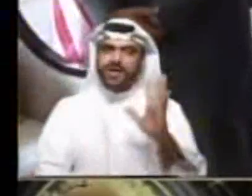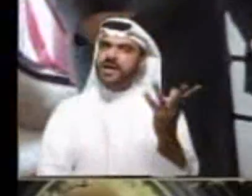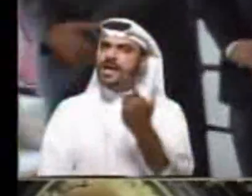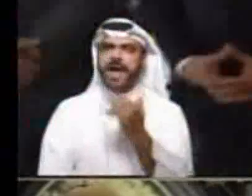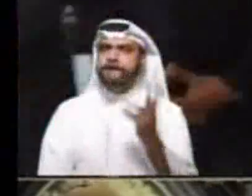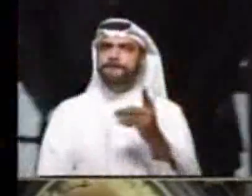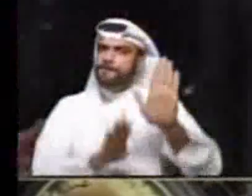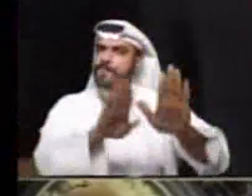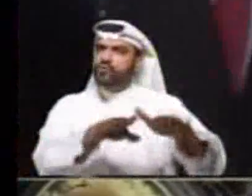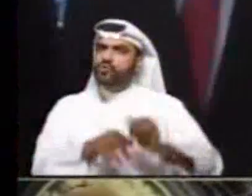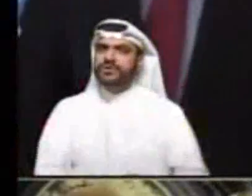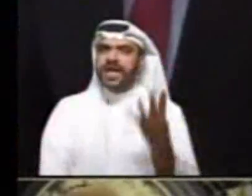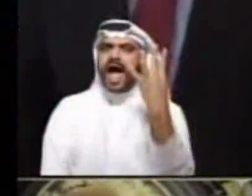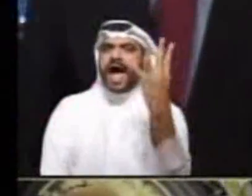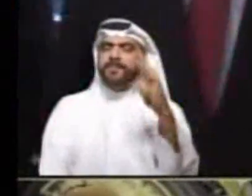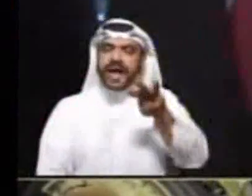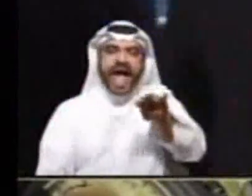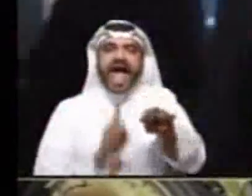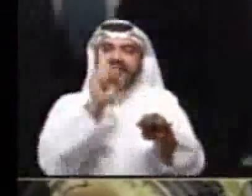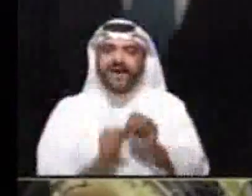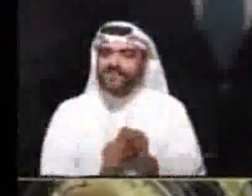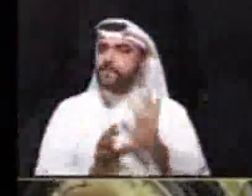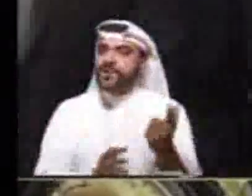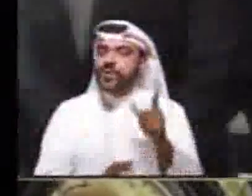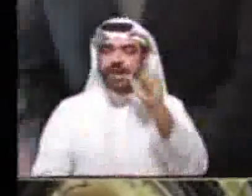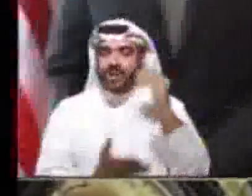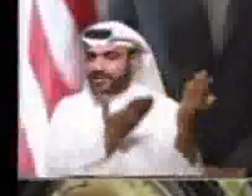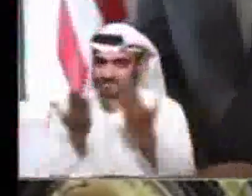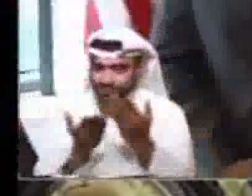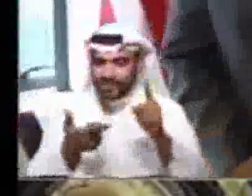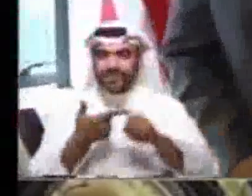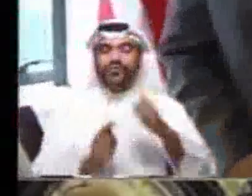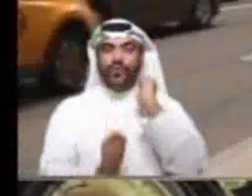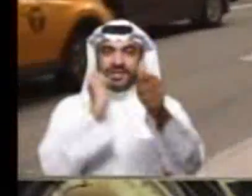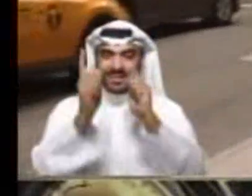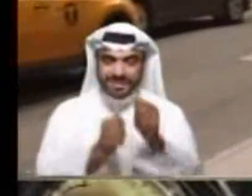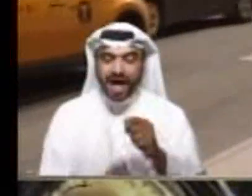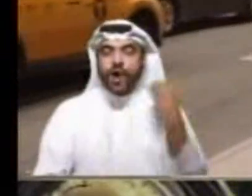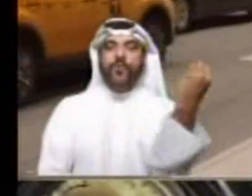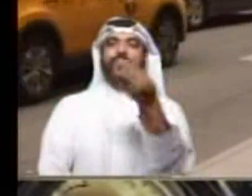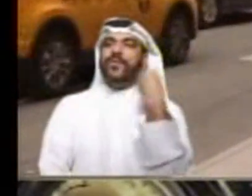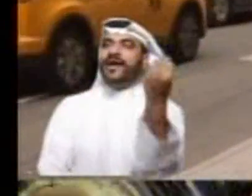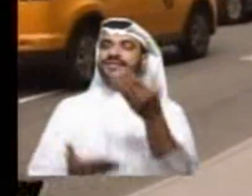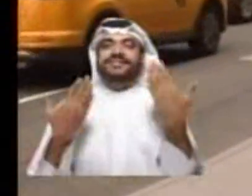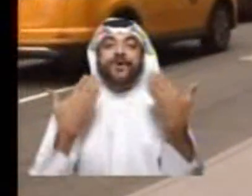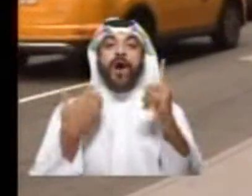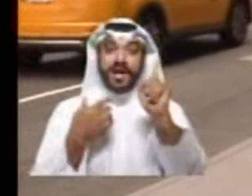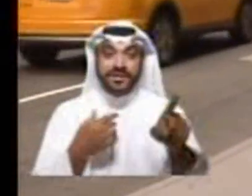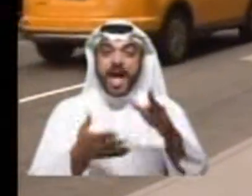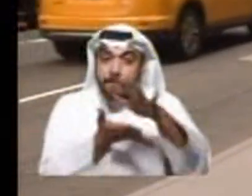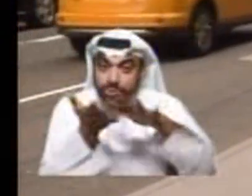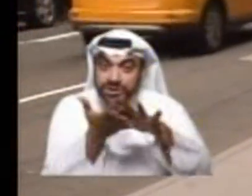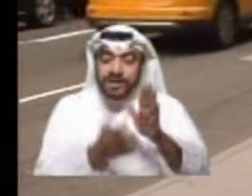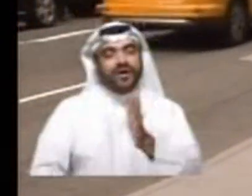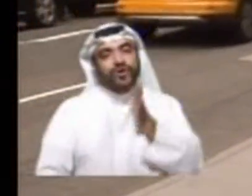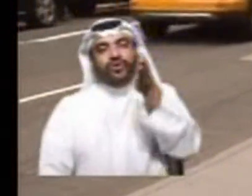عددهم بحوالي 4000، بالإضافة إلى السواح ورجال الأعمال. يأتي افتتاح القنصلية الكويتية هنا في